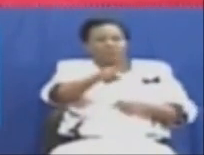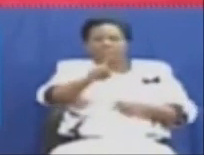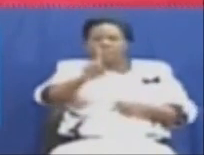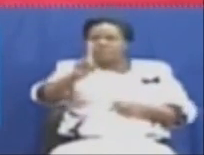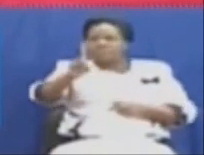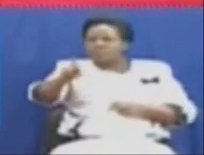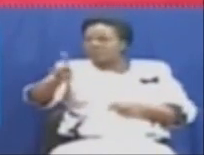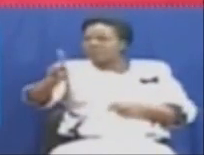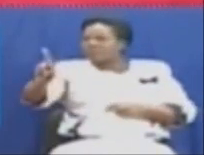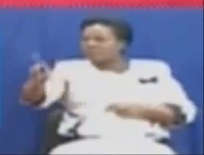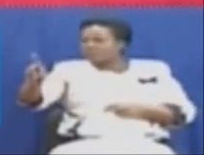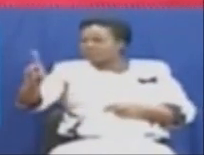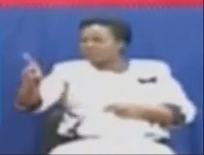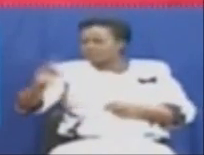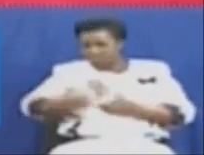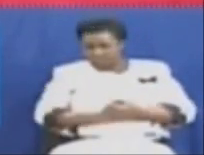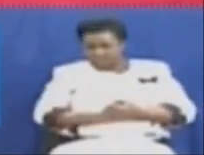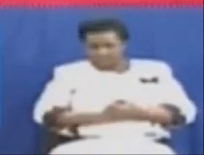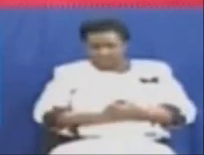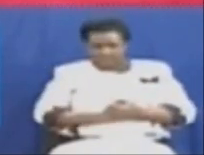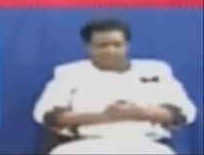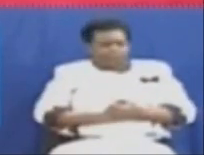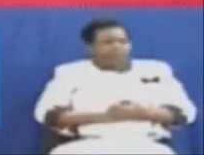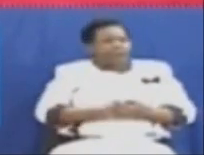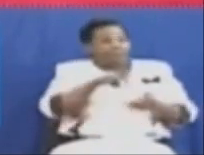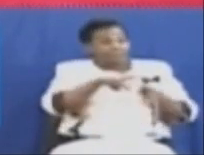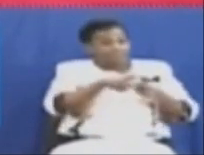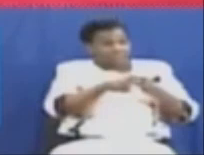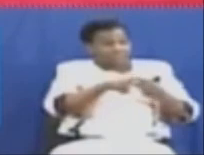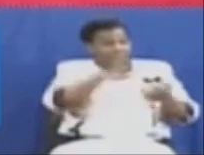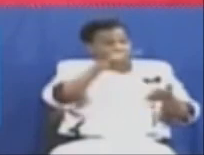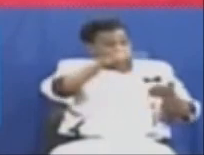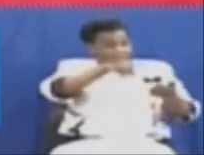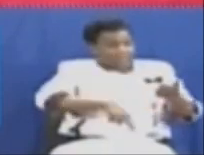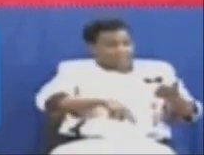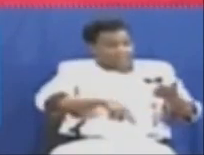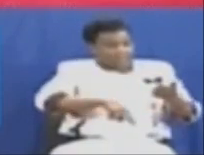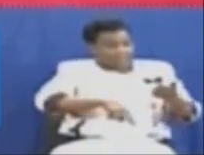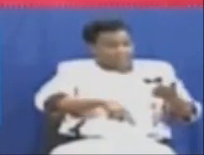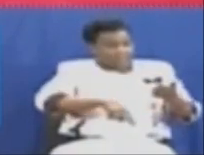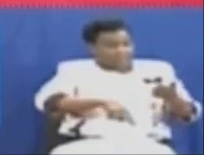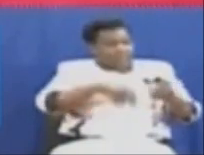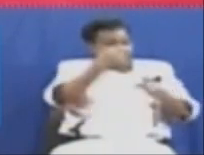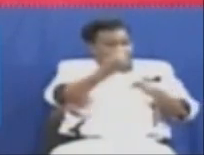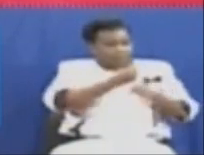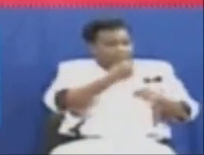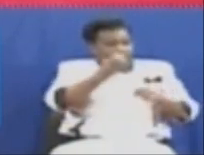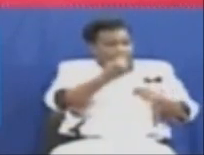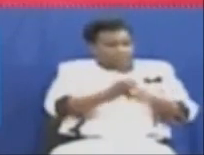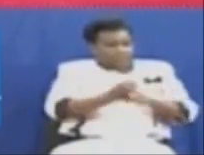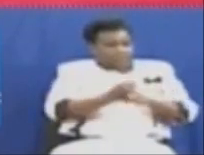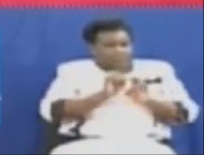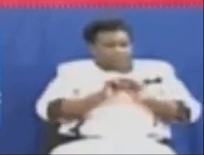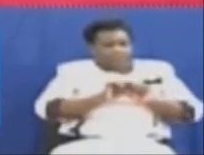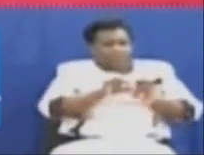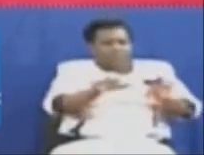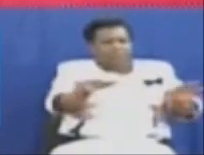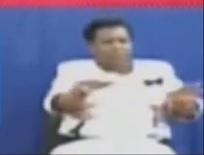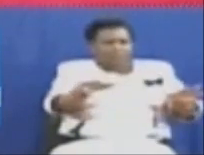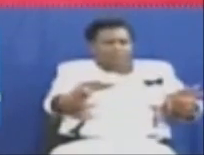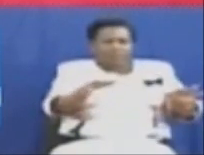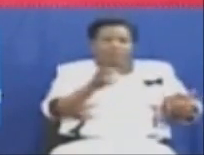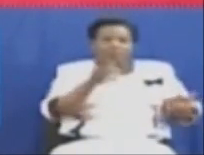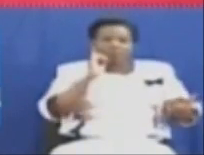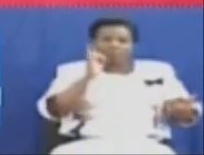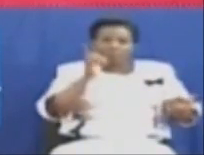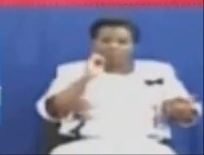ambavyo vimekusudiwa. Na mkakati huu unalenga kila kijiji huko kwenye maeneo yetu